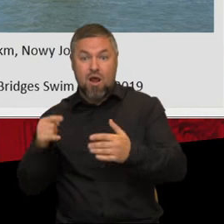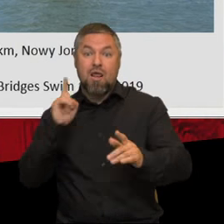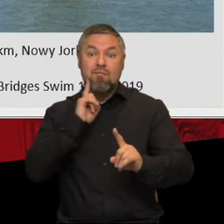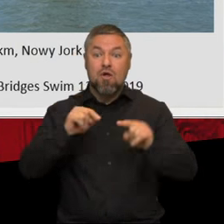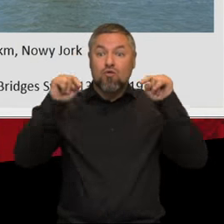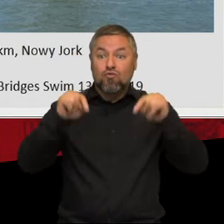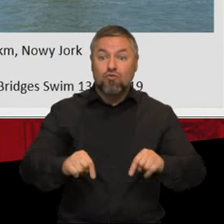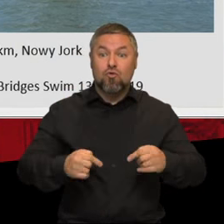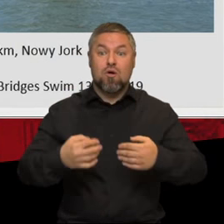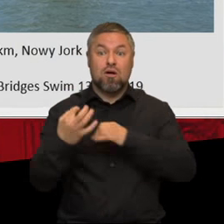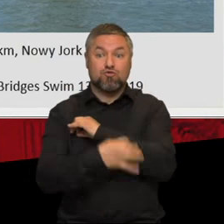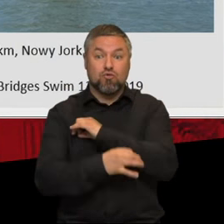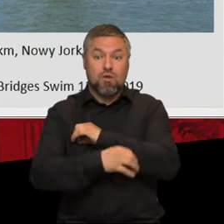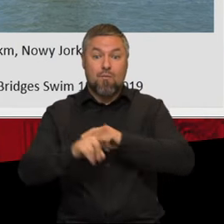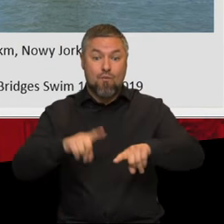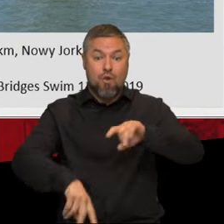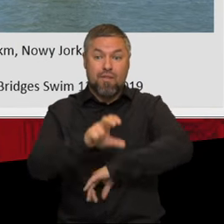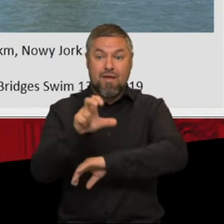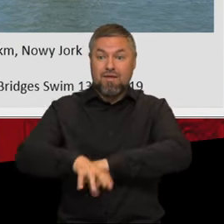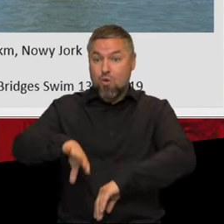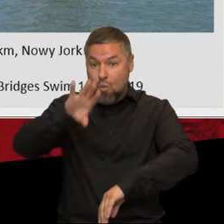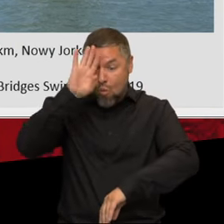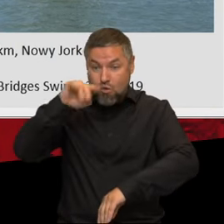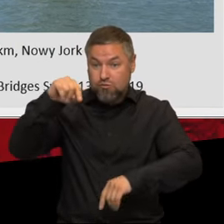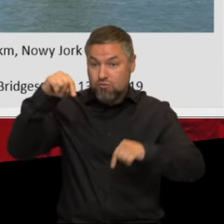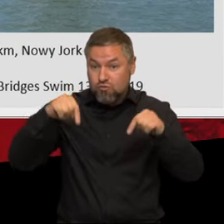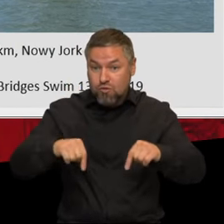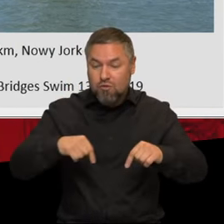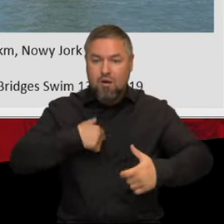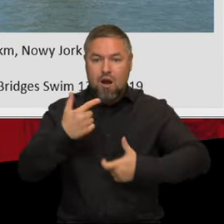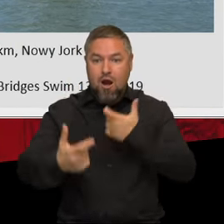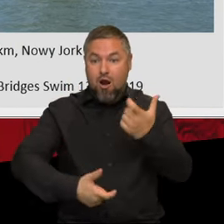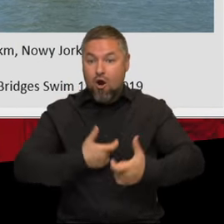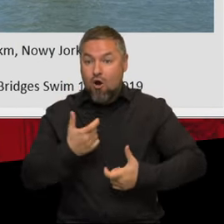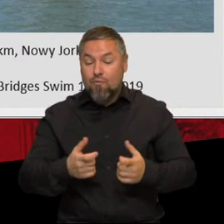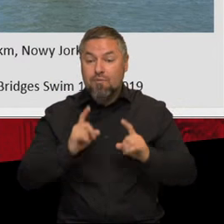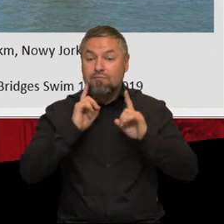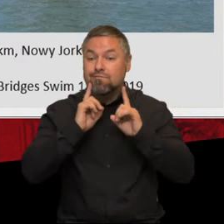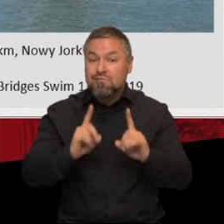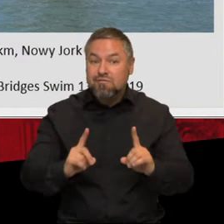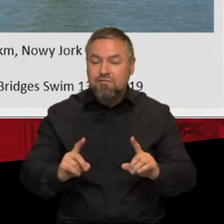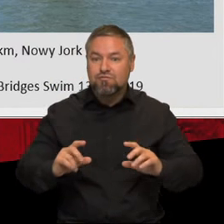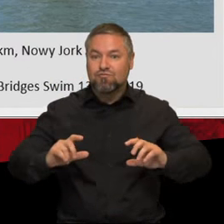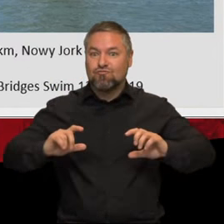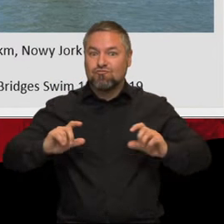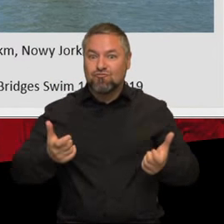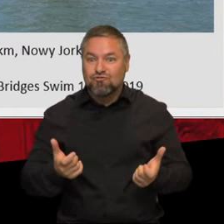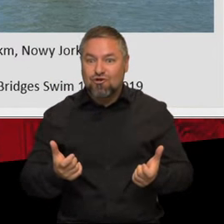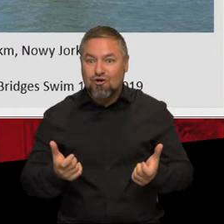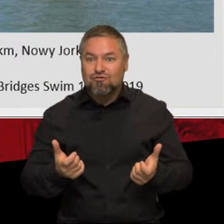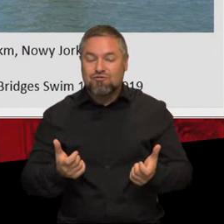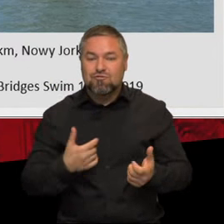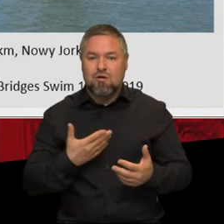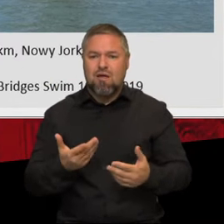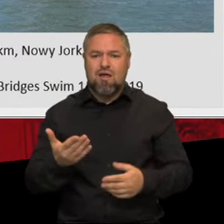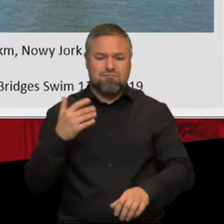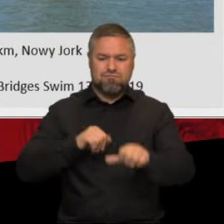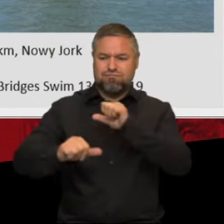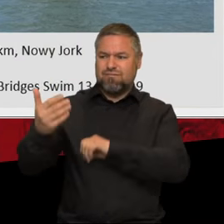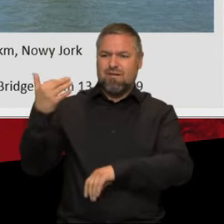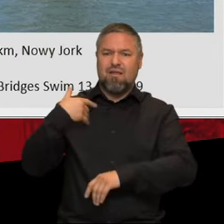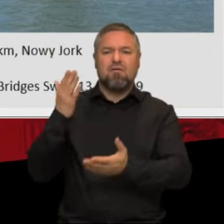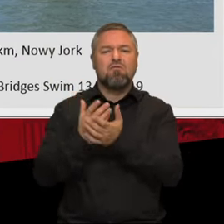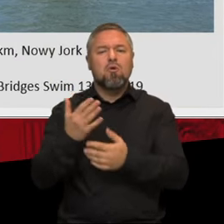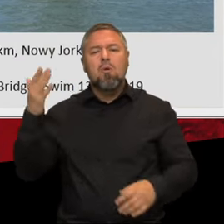będąc już studentką Politechniki Łódzkiej, dokonałam czegoś, o czym jeszcze kilka lat temu